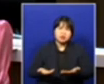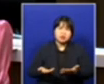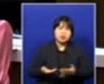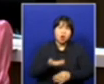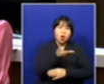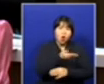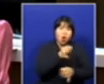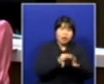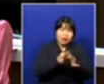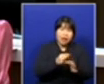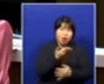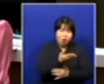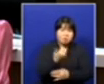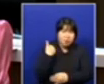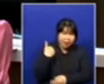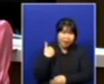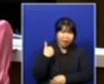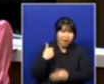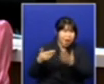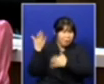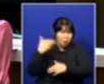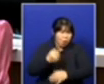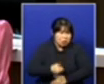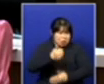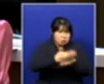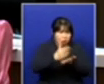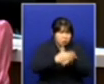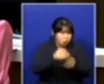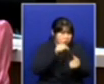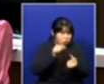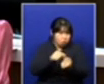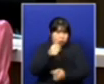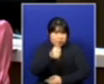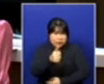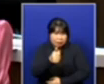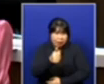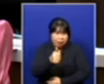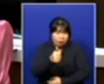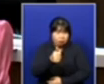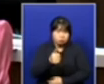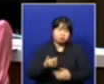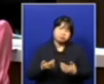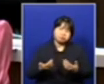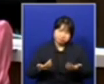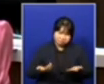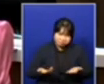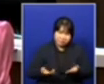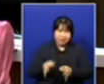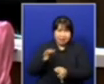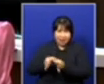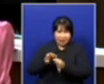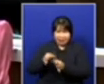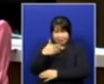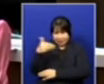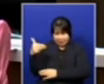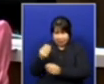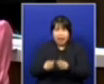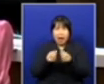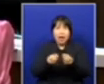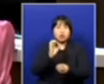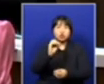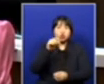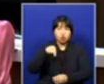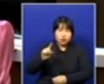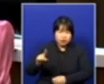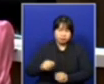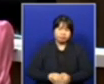กู้แบงก์เป็นประวัติที่มันดีงามดีเลิศประเสริฐศรีกับธนาคารพาณิชย์ขนาดไหนครับแบงก์ชาติให้ไป 0.1 แบง